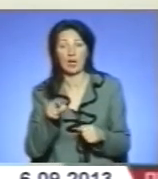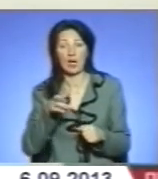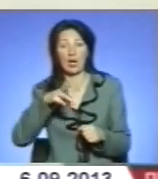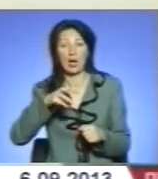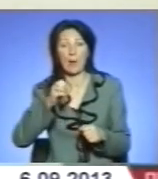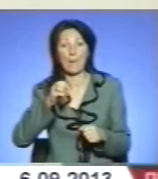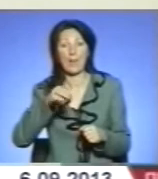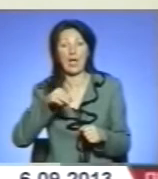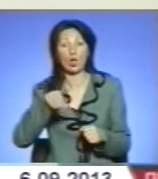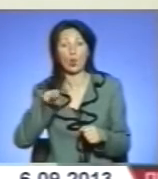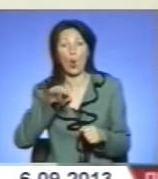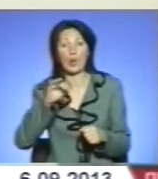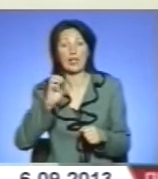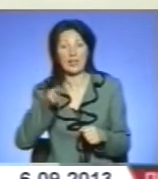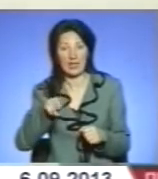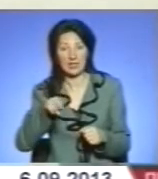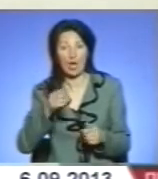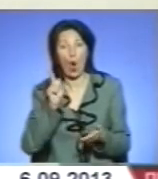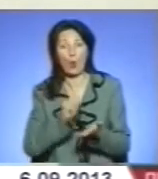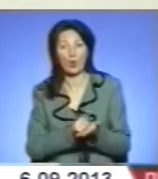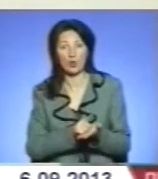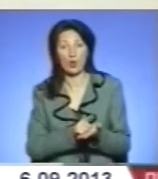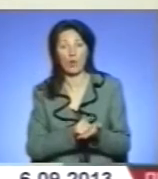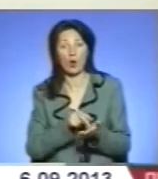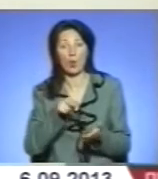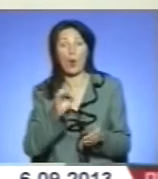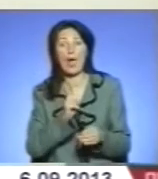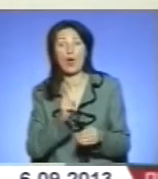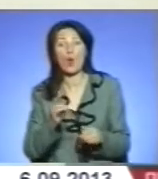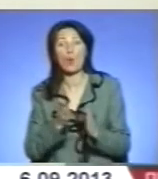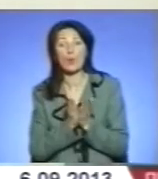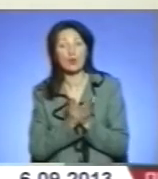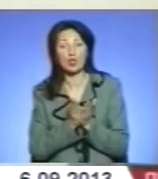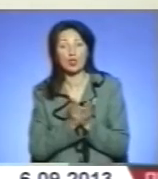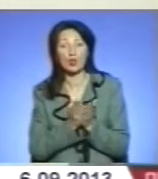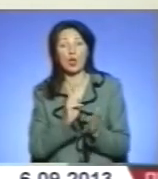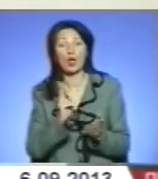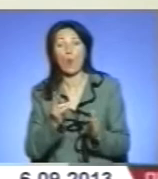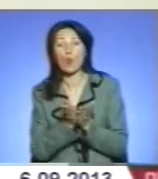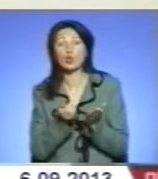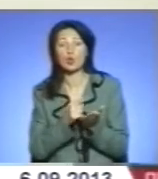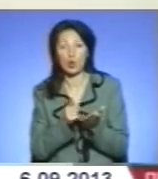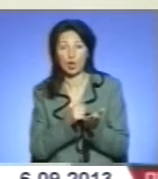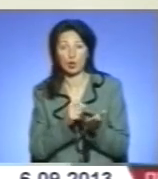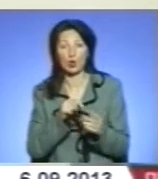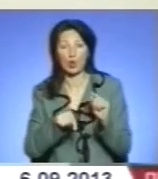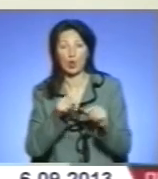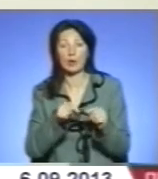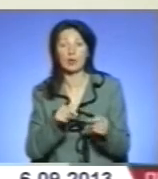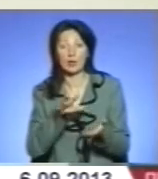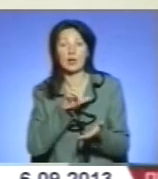методист обов'язково по якому підручнику чи по якому зошиту з друкованою основою